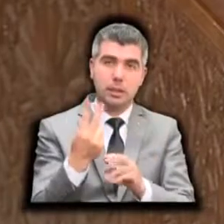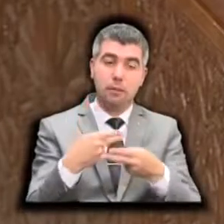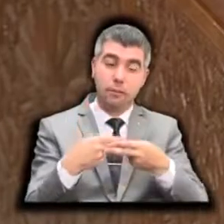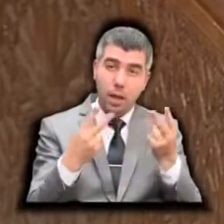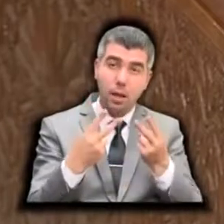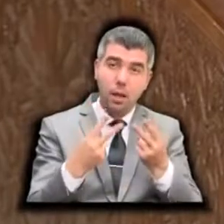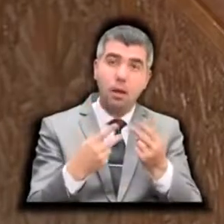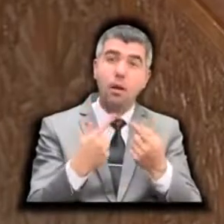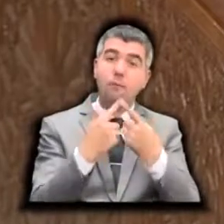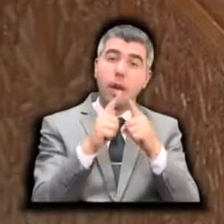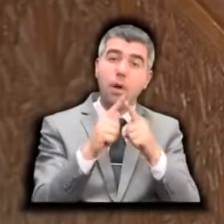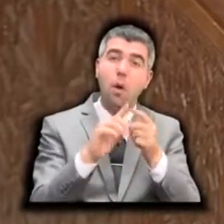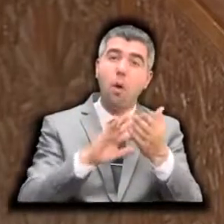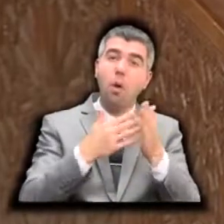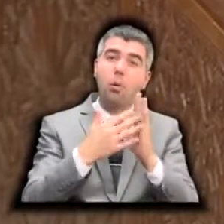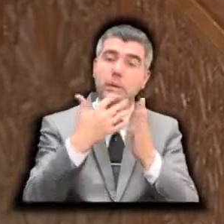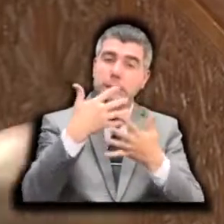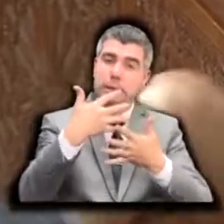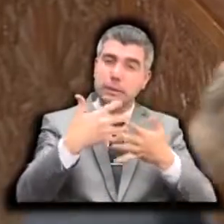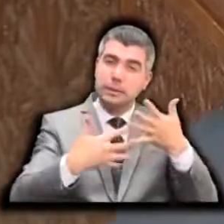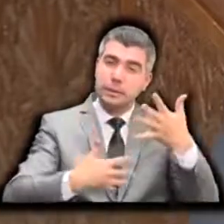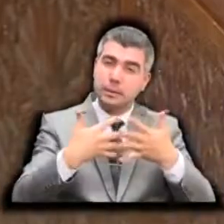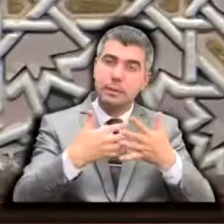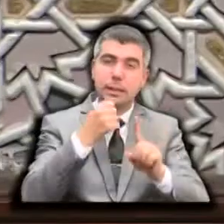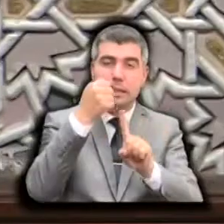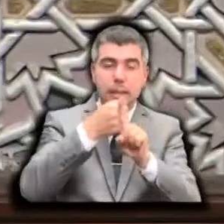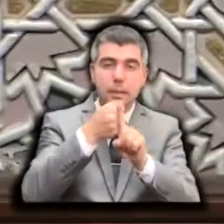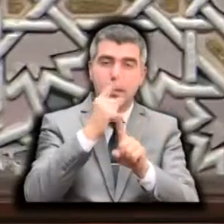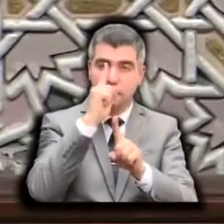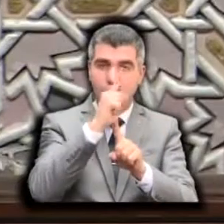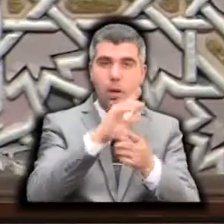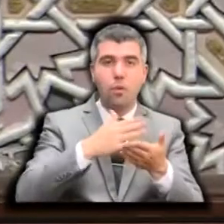العديد من المحاور لكلها ستصب في مزيد من تقوية